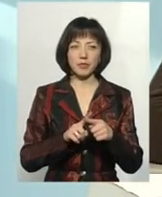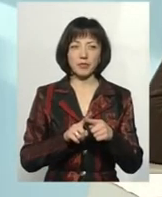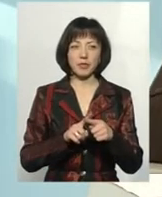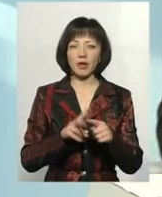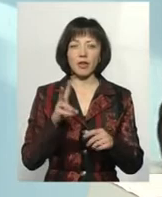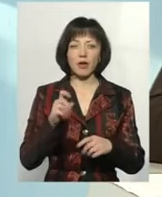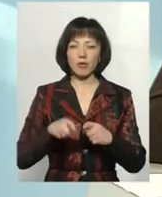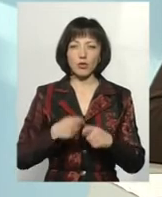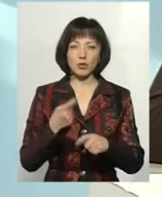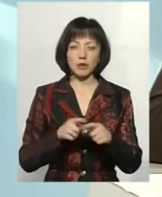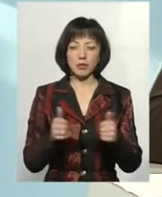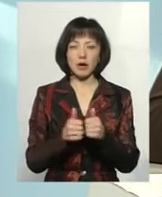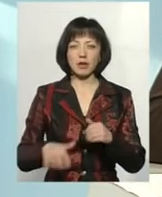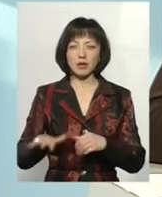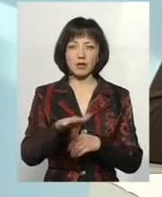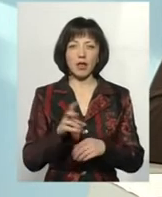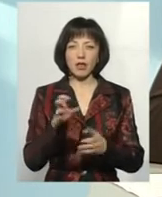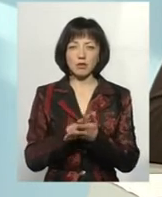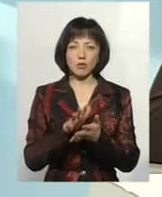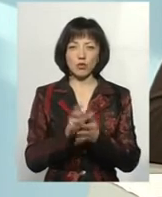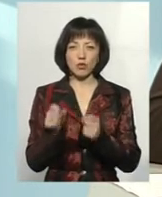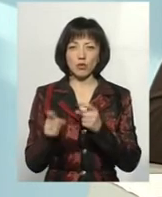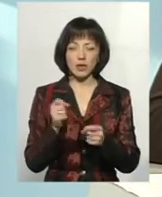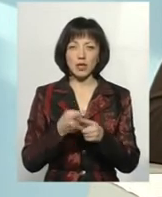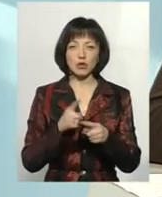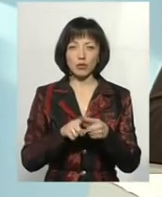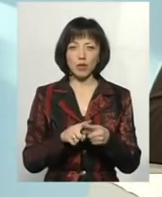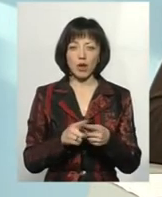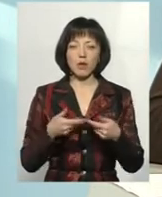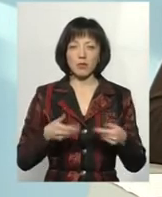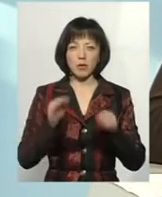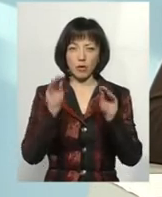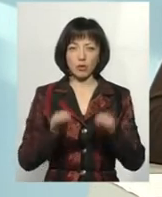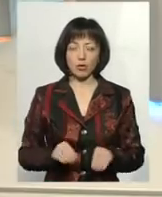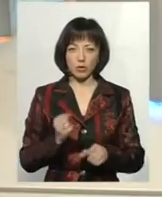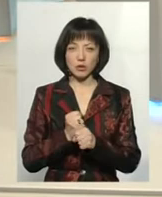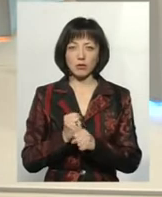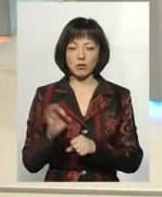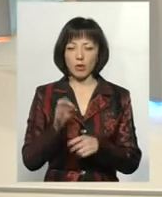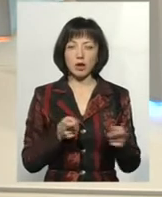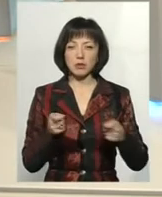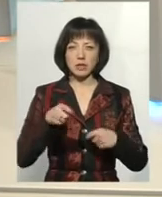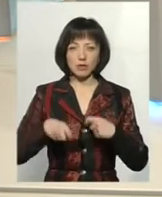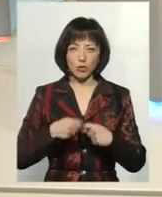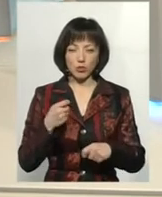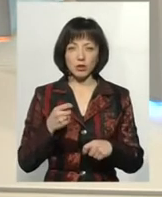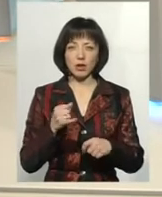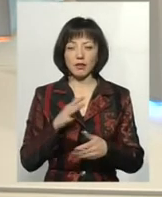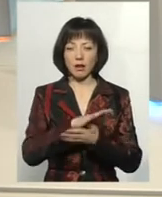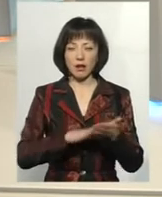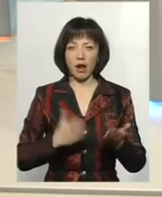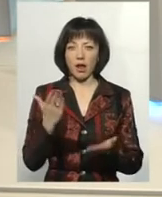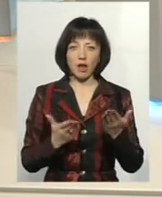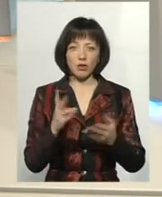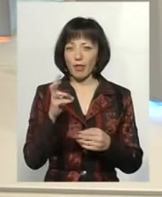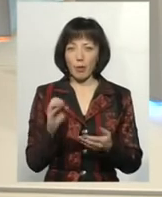не порушувати це прилеглу територію, не забруднювати. Тому ми склали на них протокол про адміністративне правопорушення. І надалі, якщо вони